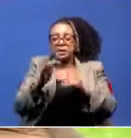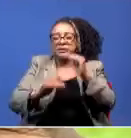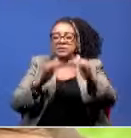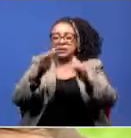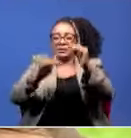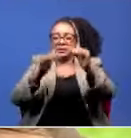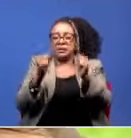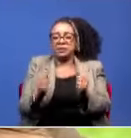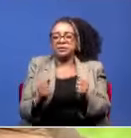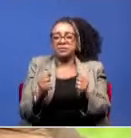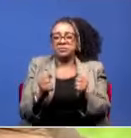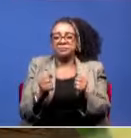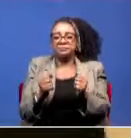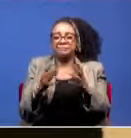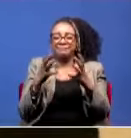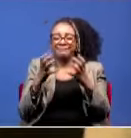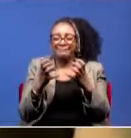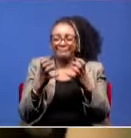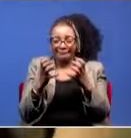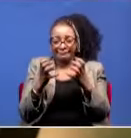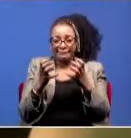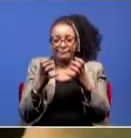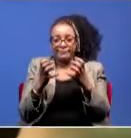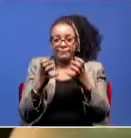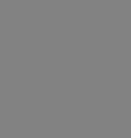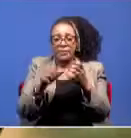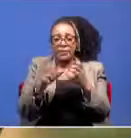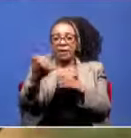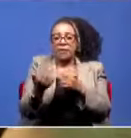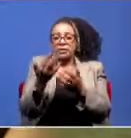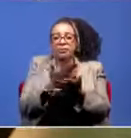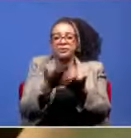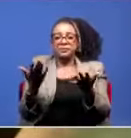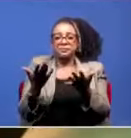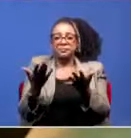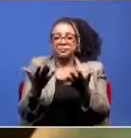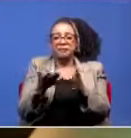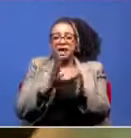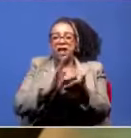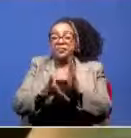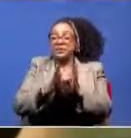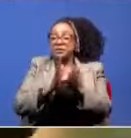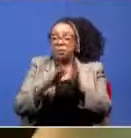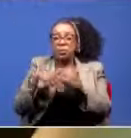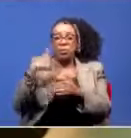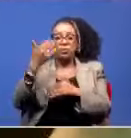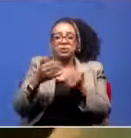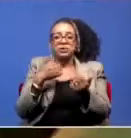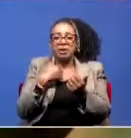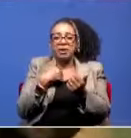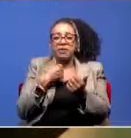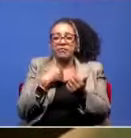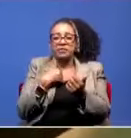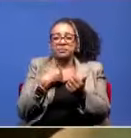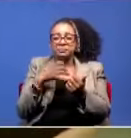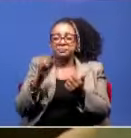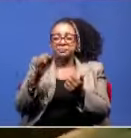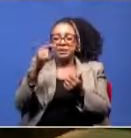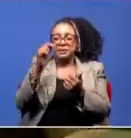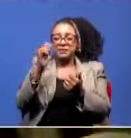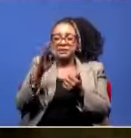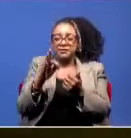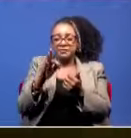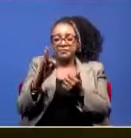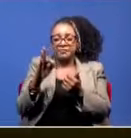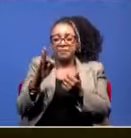stairs, hizo miguu zimeshikana. The other thing, unapata our athletes wanakuwa na very stiff joints.